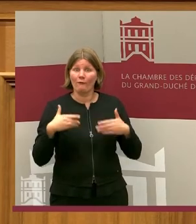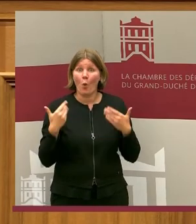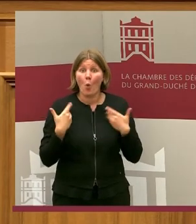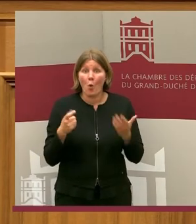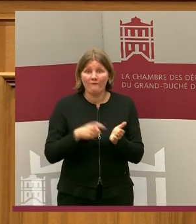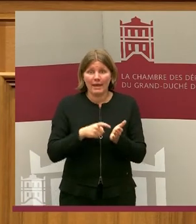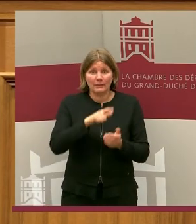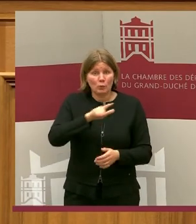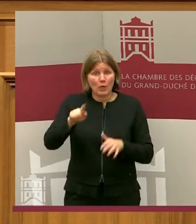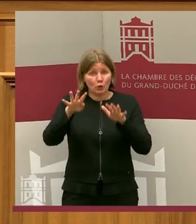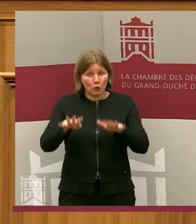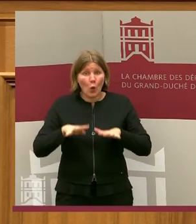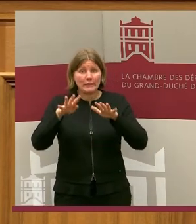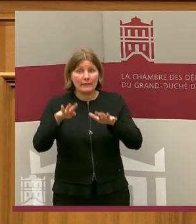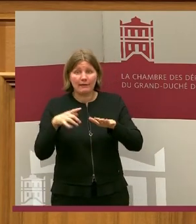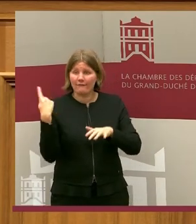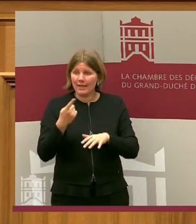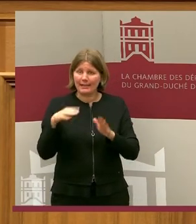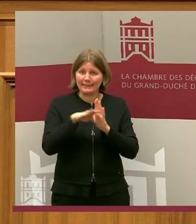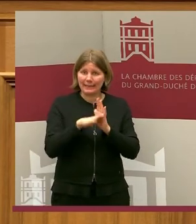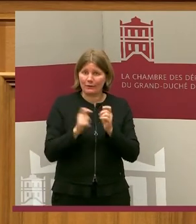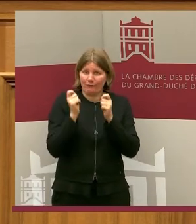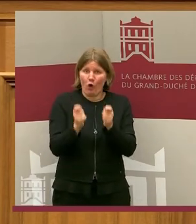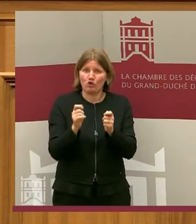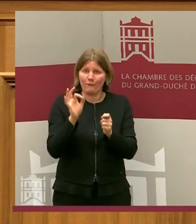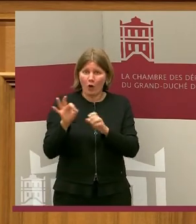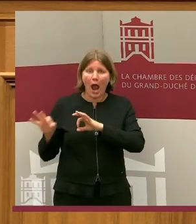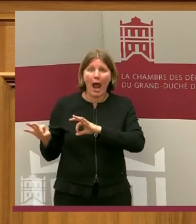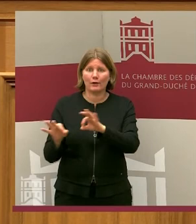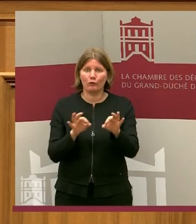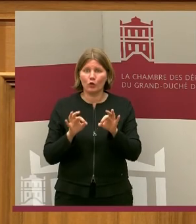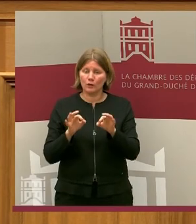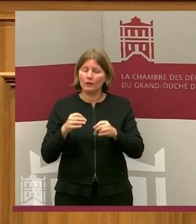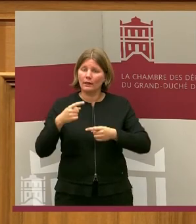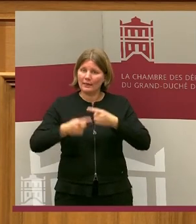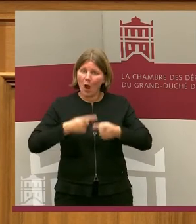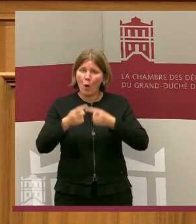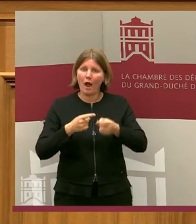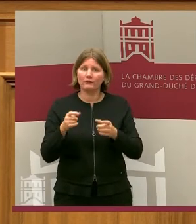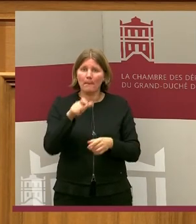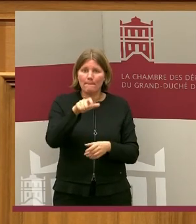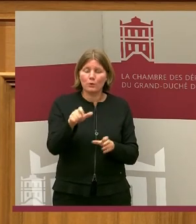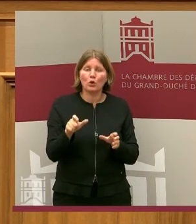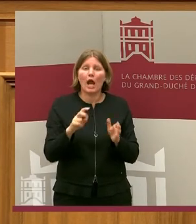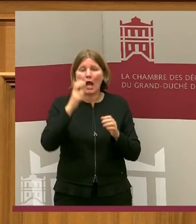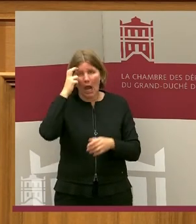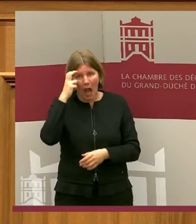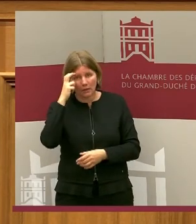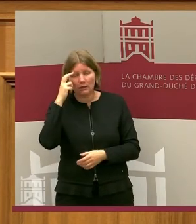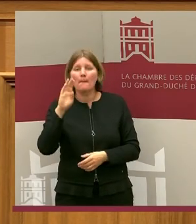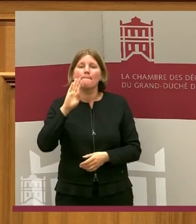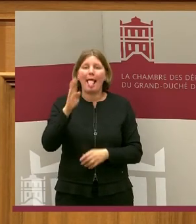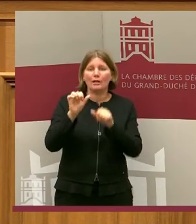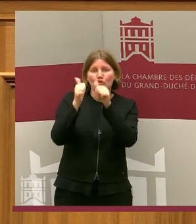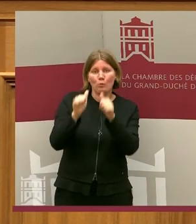2019 hatte man nämlich einen Gesetzesvorschlag für die Aufhebung von einem permanenten Bürgerrat nun welche Modelle gerecht, weil die übrigens weiß,